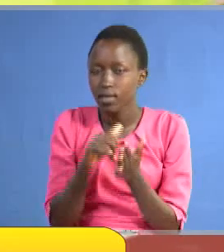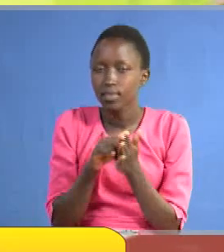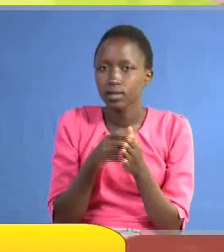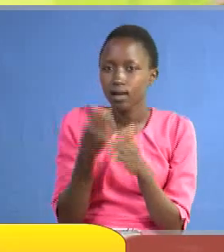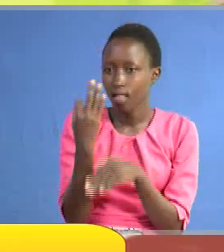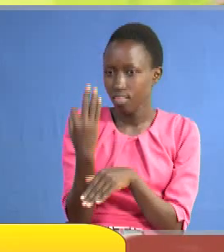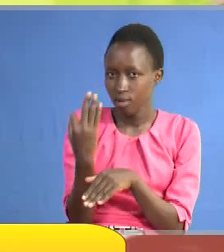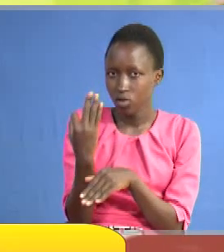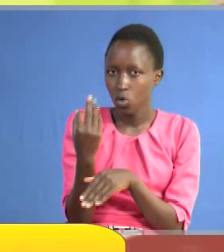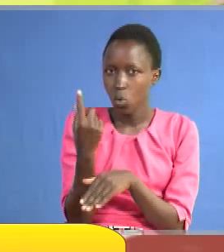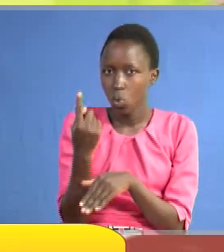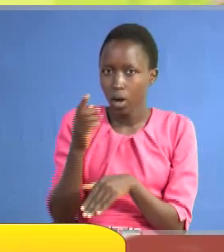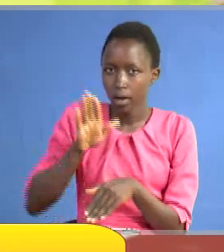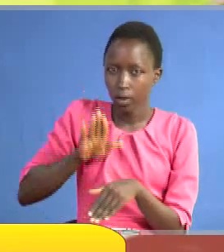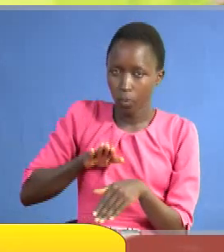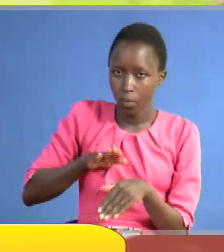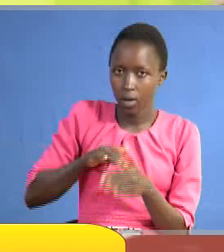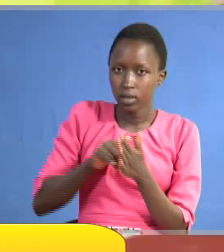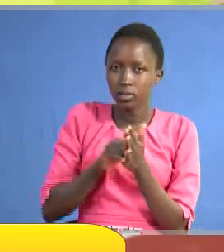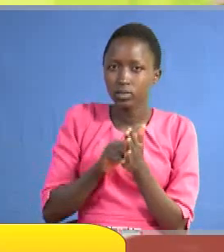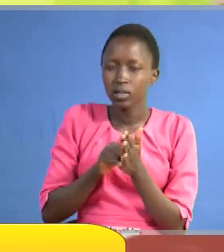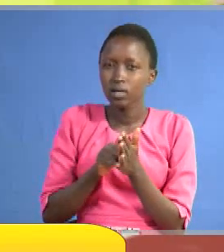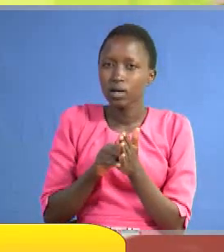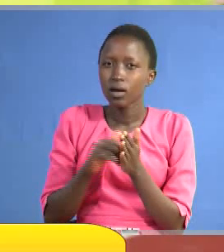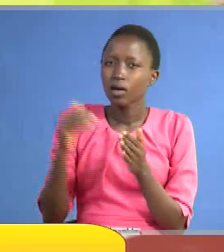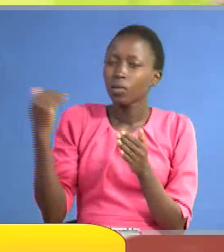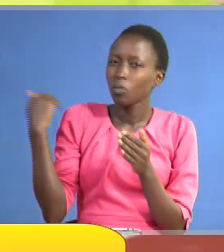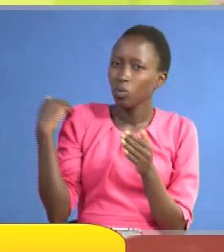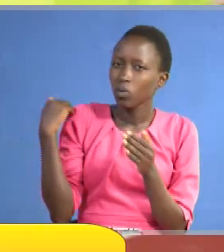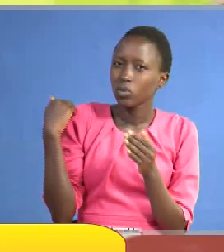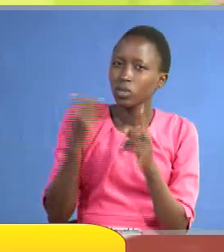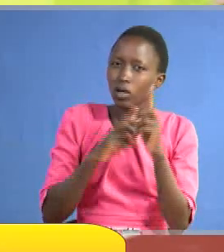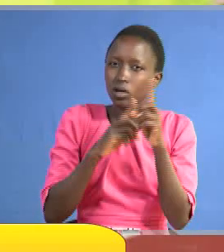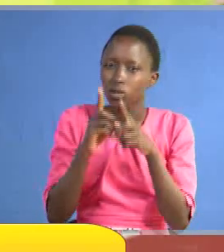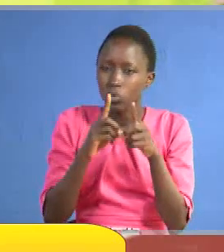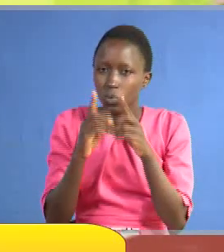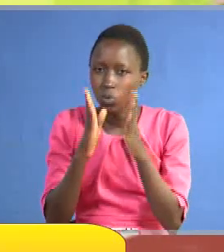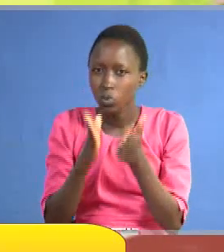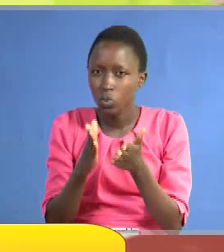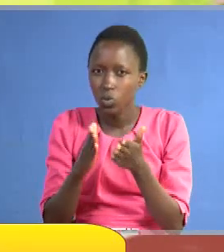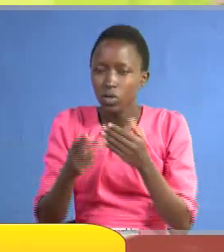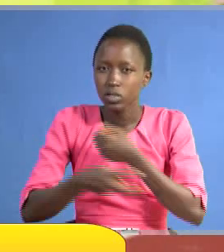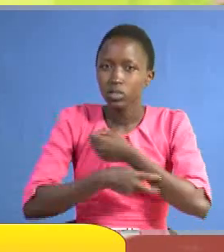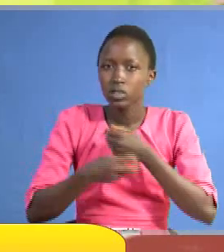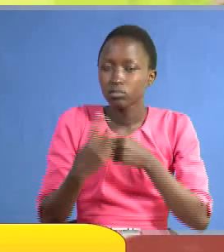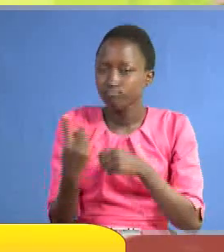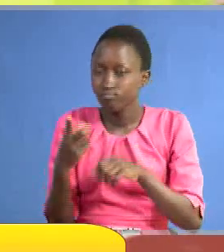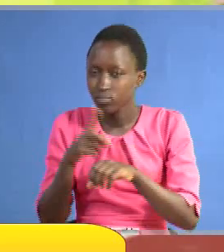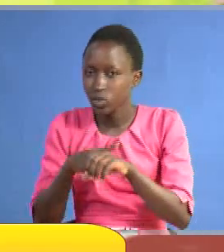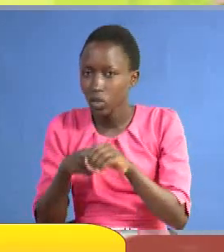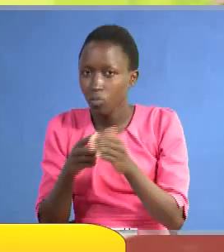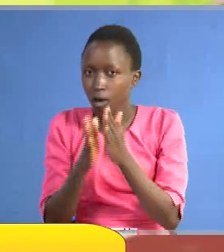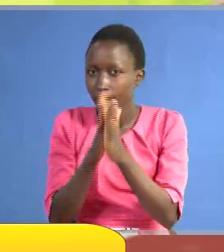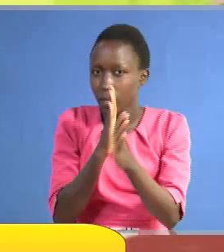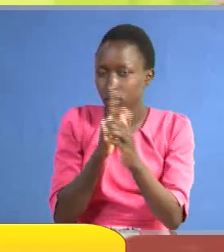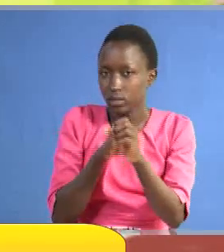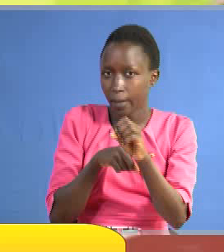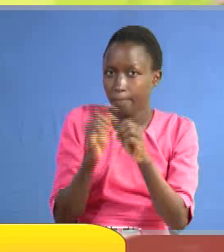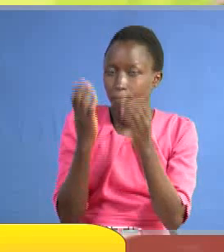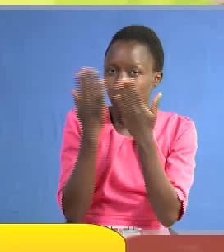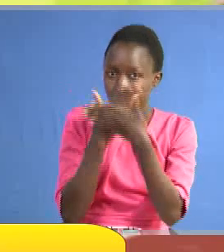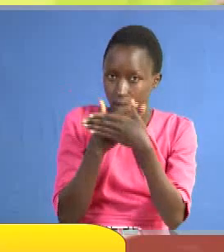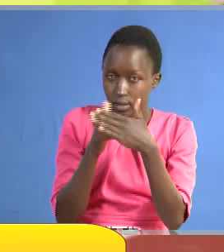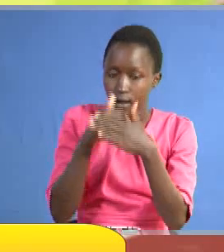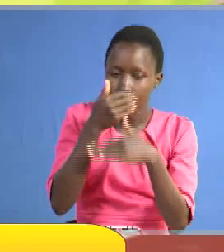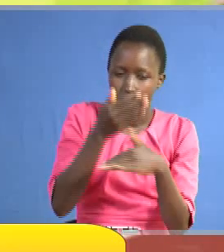hao ambao mmoja wao ni mwanamke wamekuwa kiwangaisha wasafiri wengi kwa kuwaibia garini mara kwa mara saa za usiku.